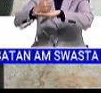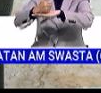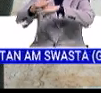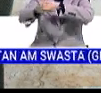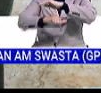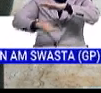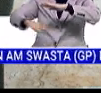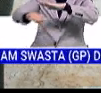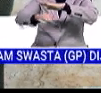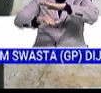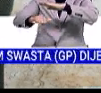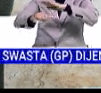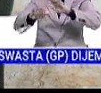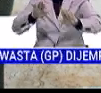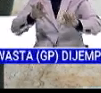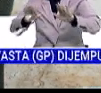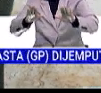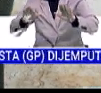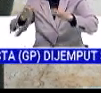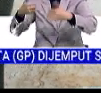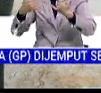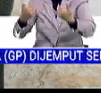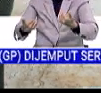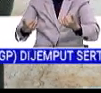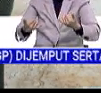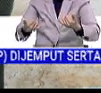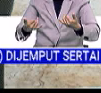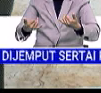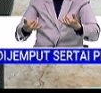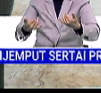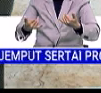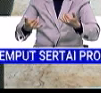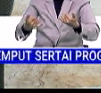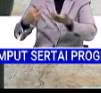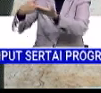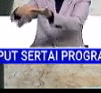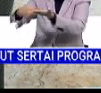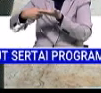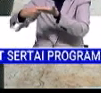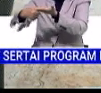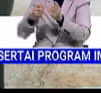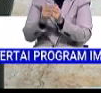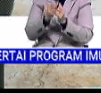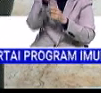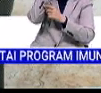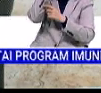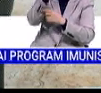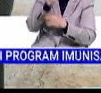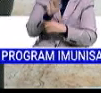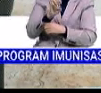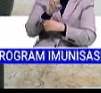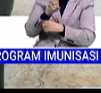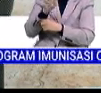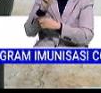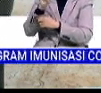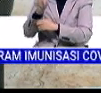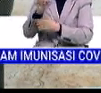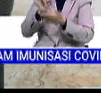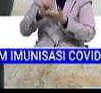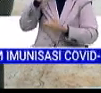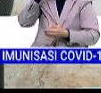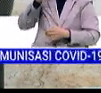asas pertimbangan kita hari ini bila dibincangkan dengan Datuk Irwan, itu luar jangkaan